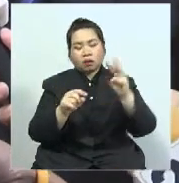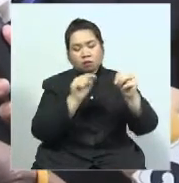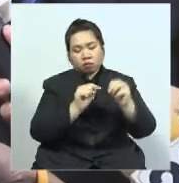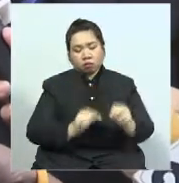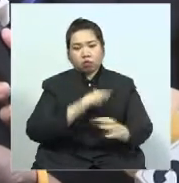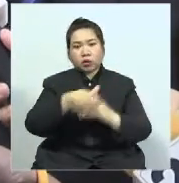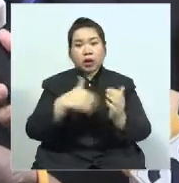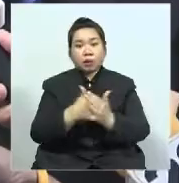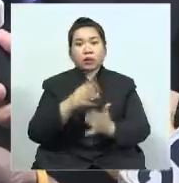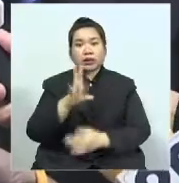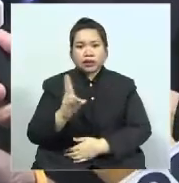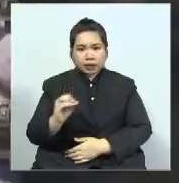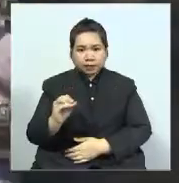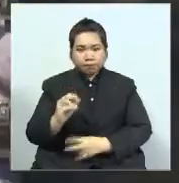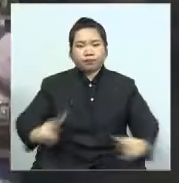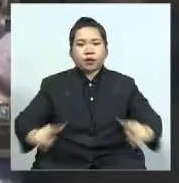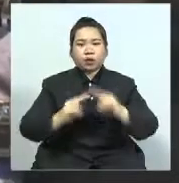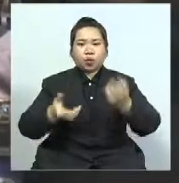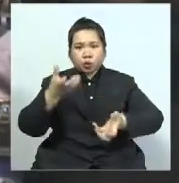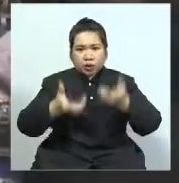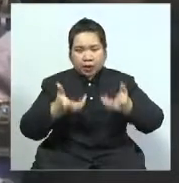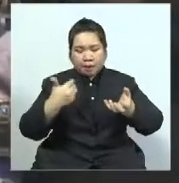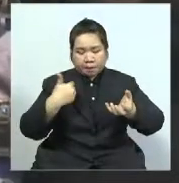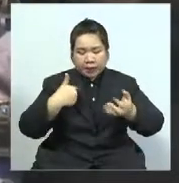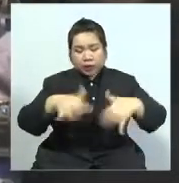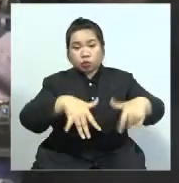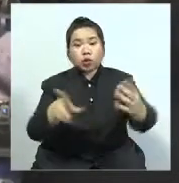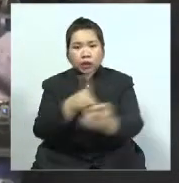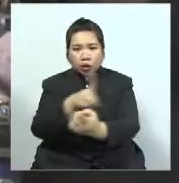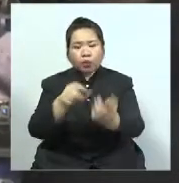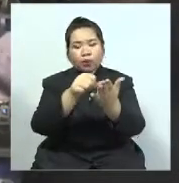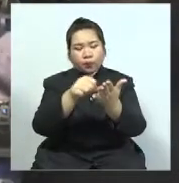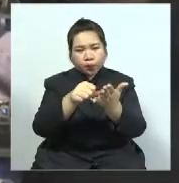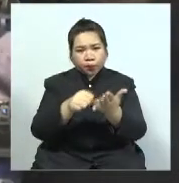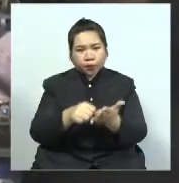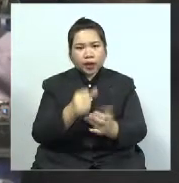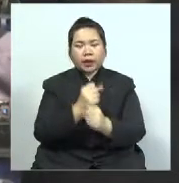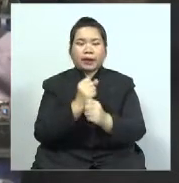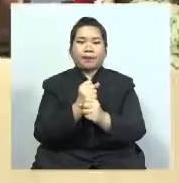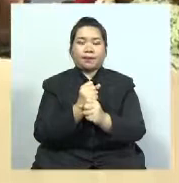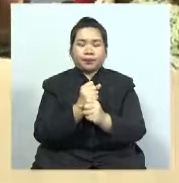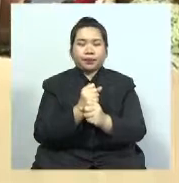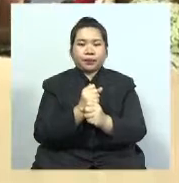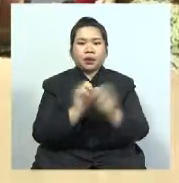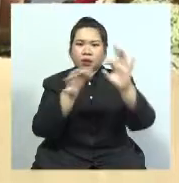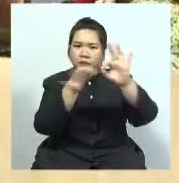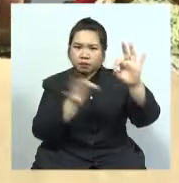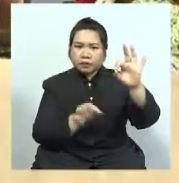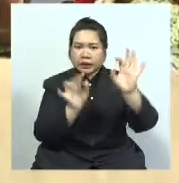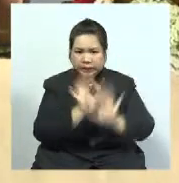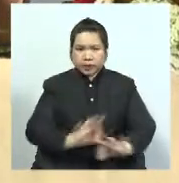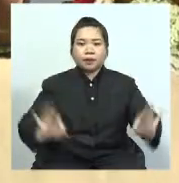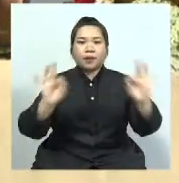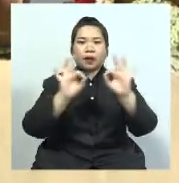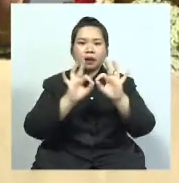มาตราด้วยกันทางกระทรวงยุติธรรมก็จะร่วมกับภาคประชาสังคมแก้ไขปรับปรุงโดยสาระสำคัญของร่างก็ยังคง